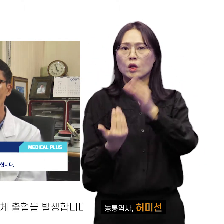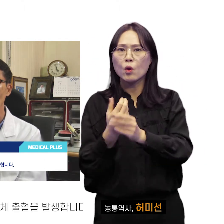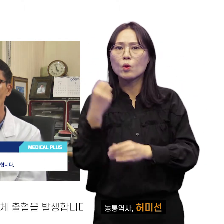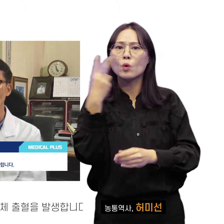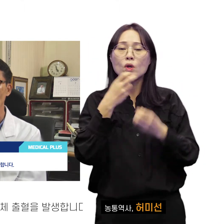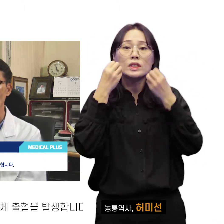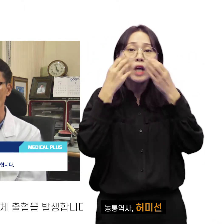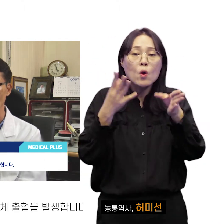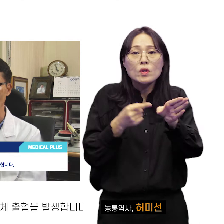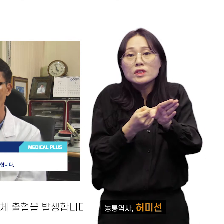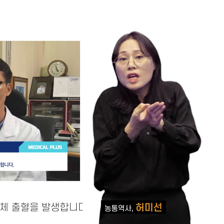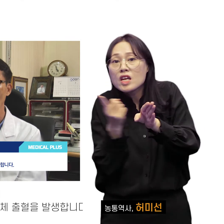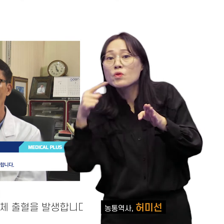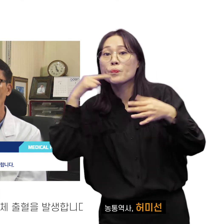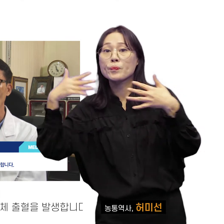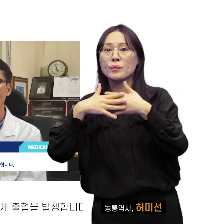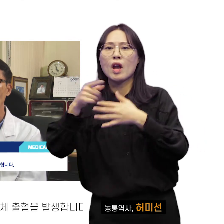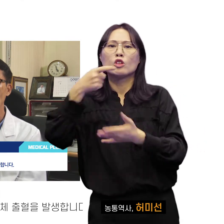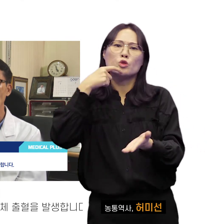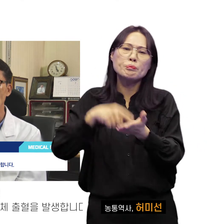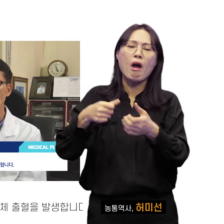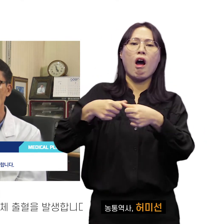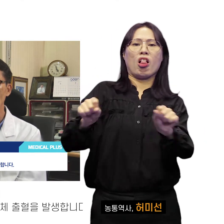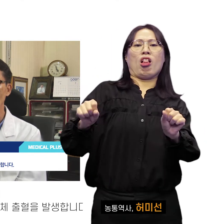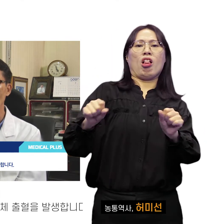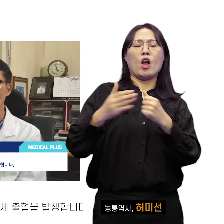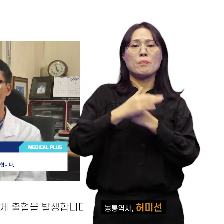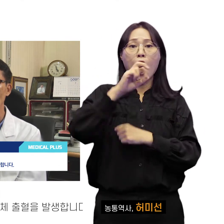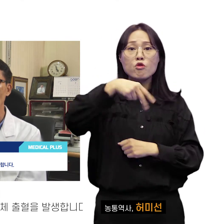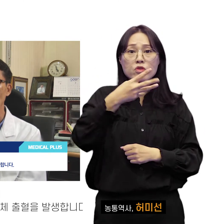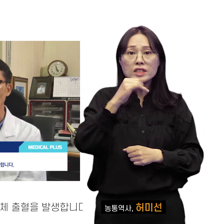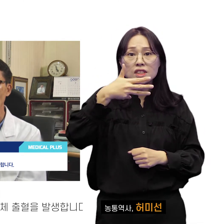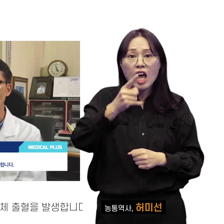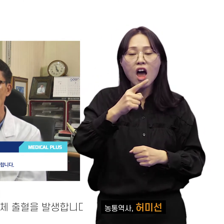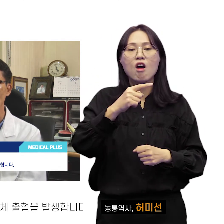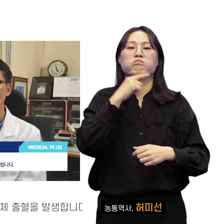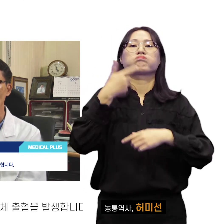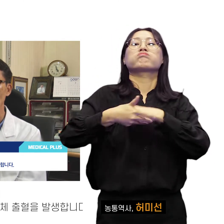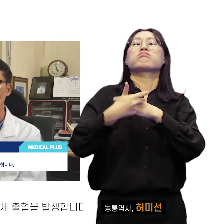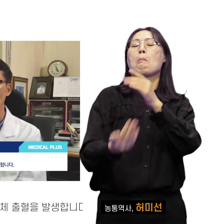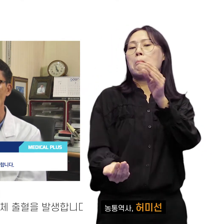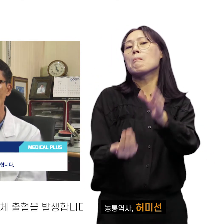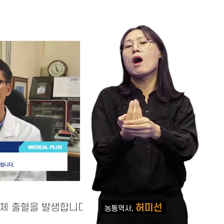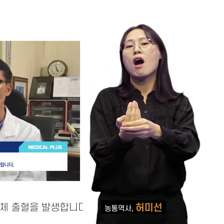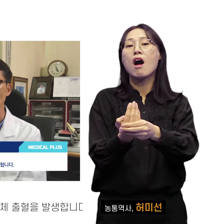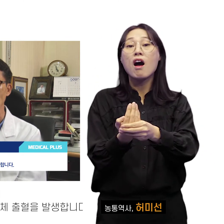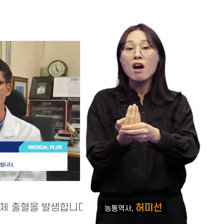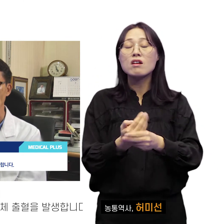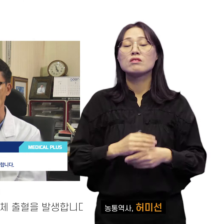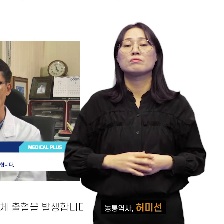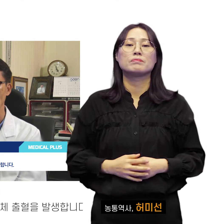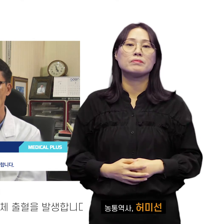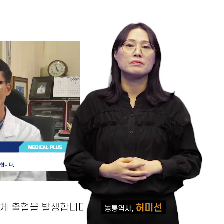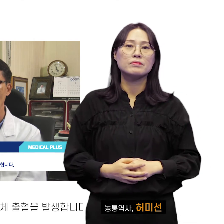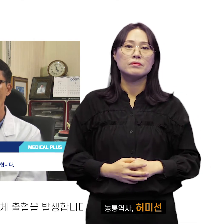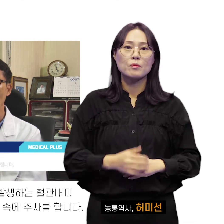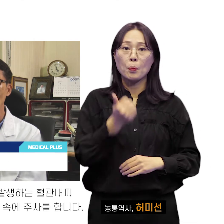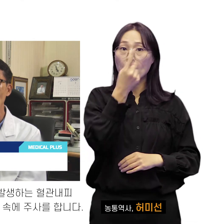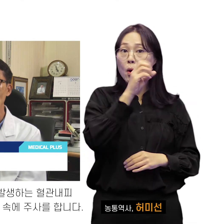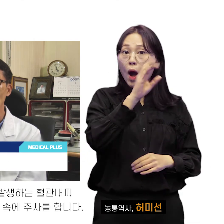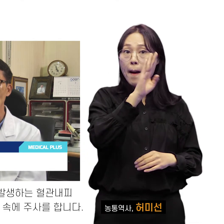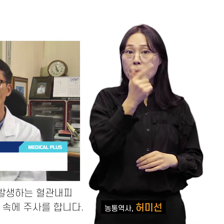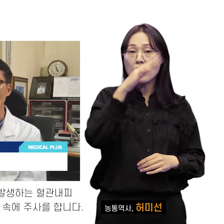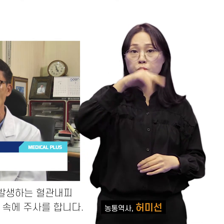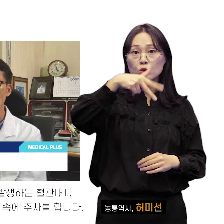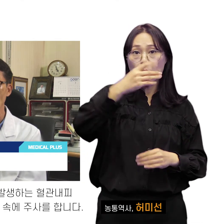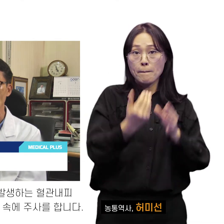빠져나와 황반 부종을 일으키고 또한 신생혈관이 쉽게 파열돼서 유리체 출혈을 발생합니다.